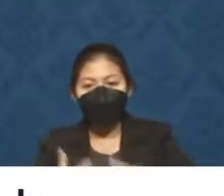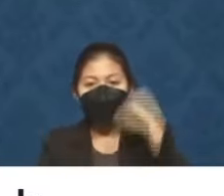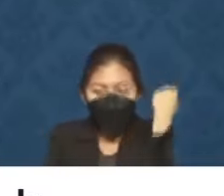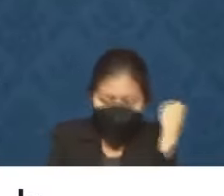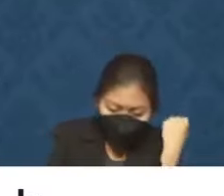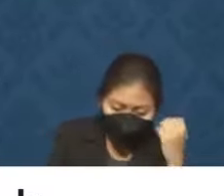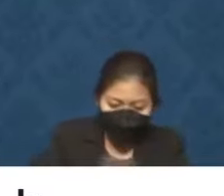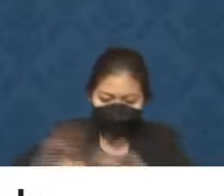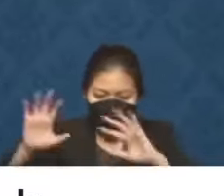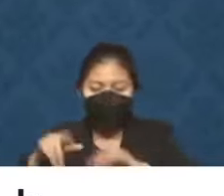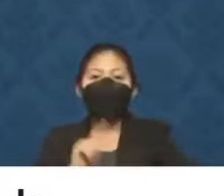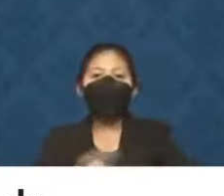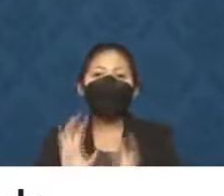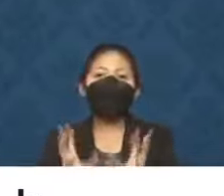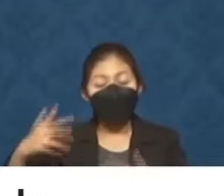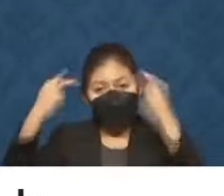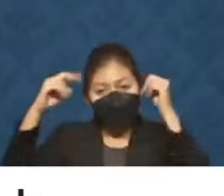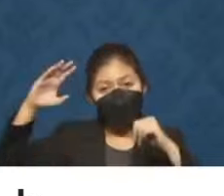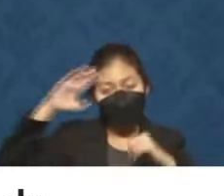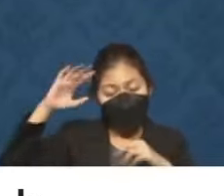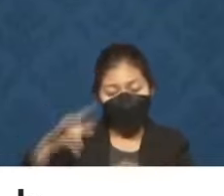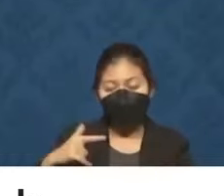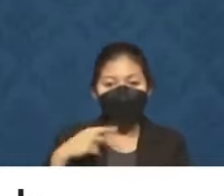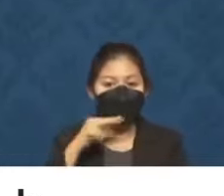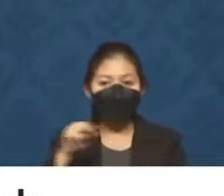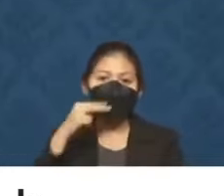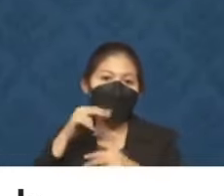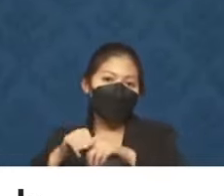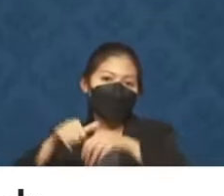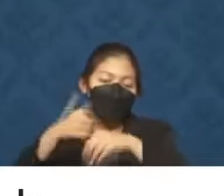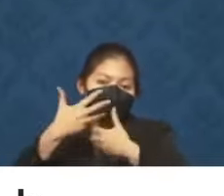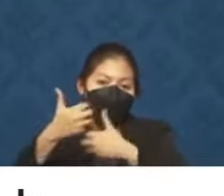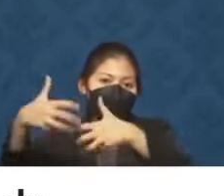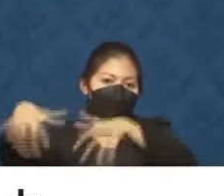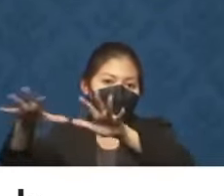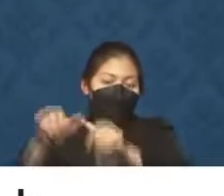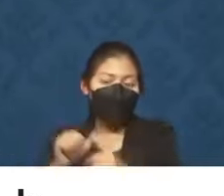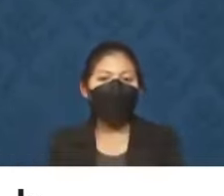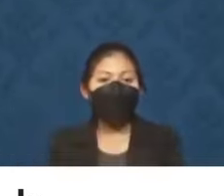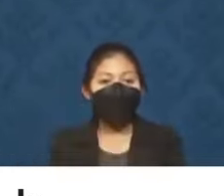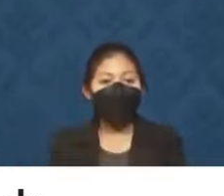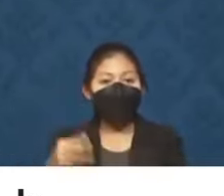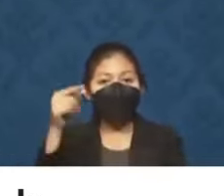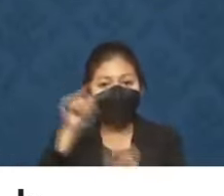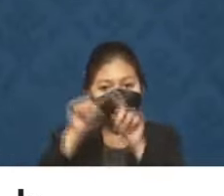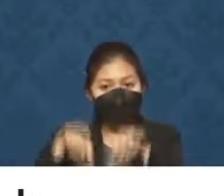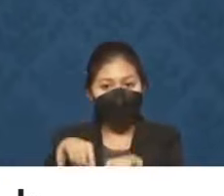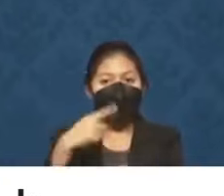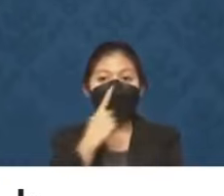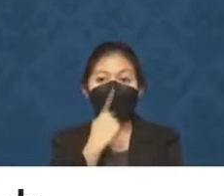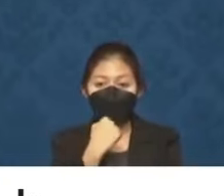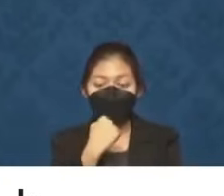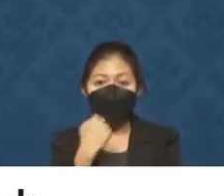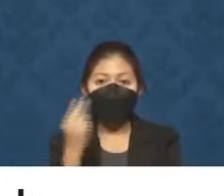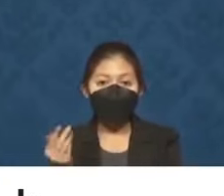บอกว่าใบแดงนี้ไม่ใช่แค่ไล่ท่านออกจากสภาหรือออกจากการบริหารประเทศแต่เป็นการไล่ออกจากตำแหน่งเพื่อให้ประชาช